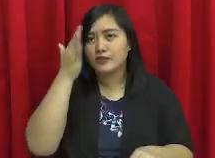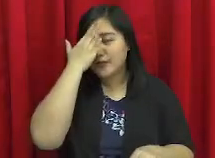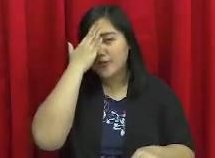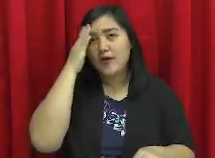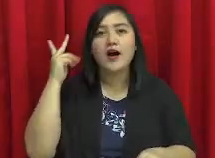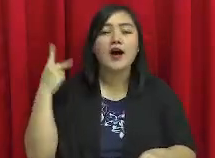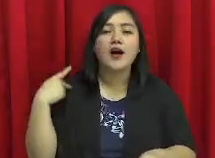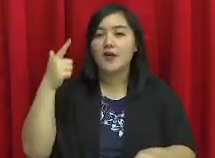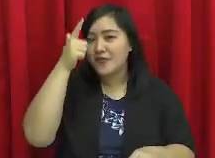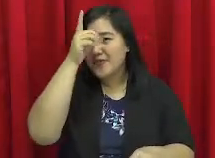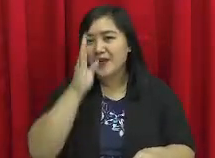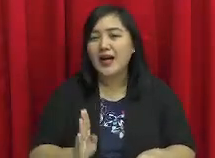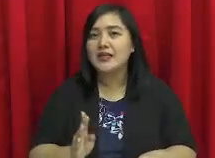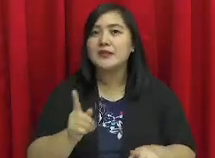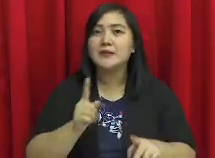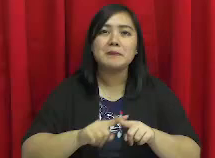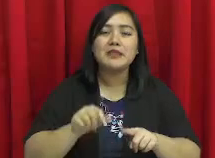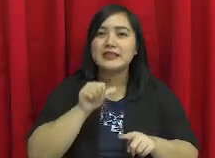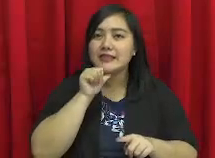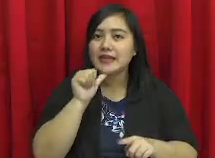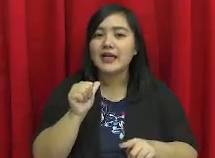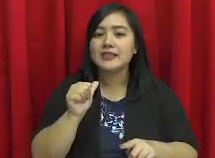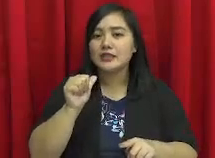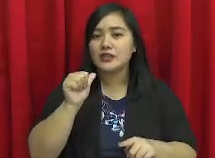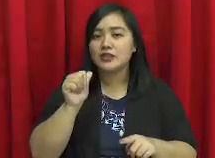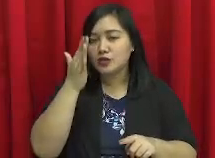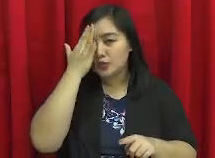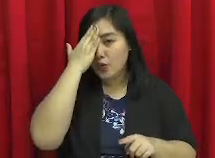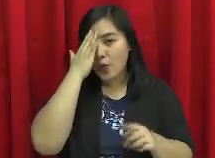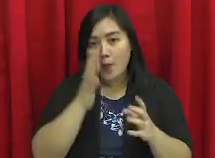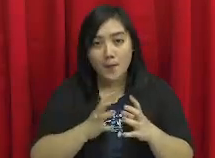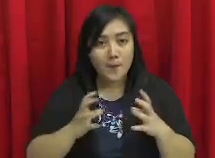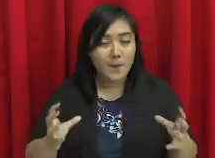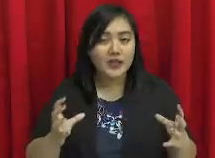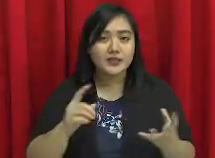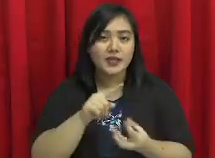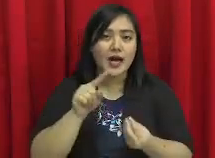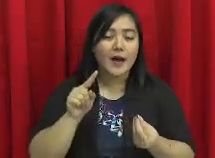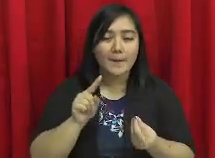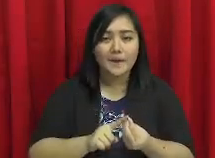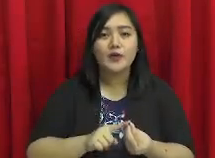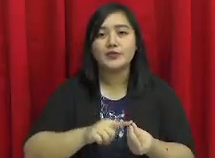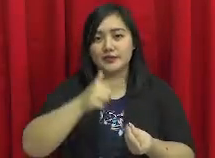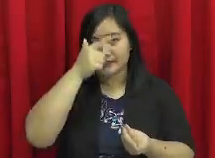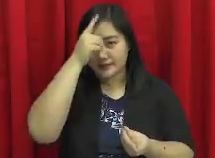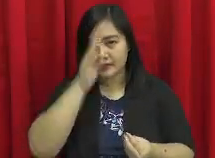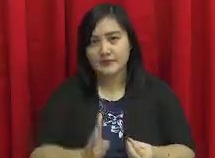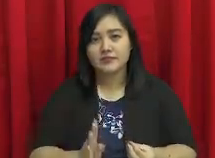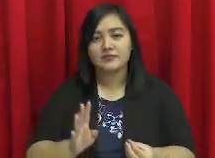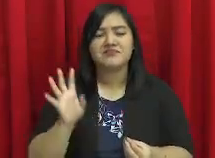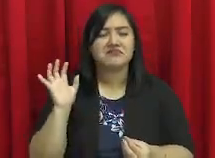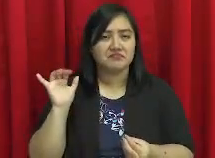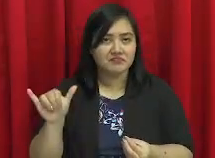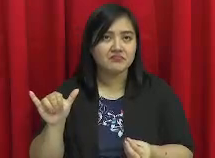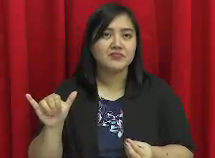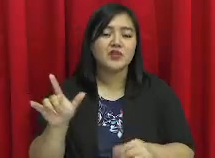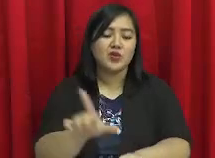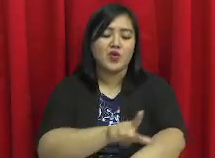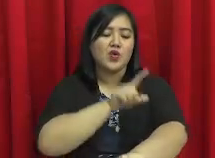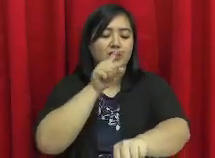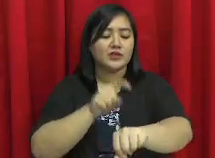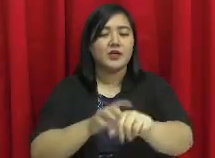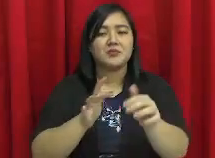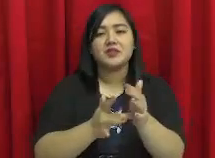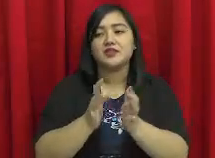natin ganun kakilala yung Diyos. Yun. May possibility na matagal na tayong Kristiyano at matagal na natin kilala na